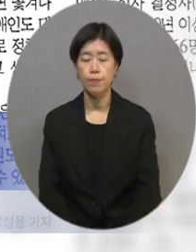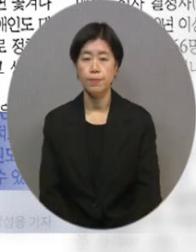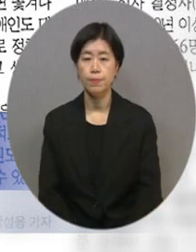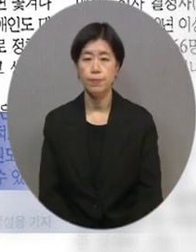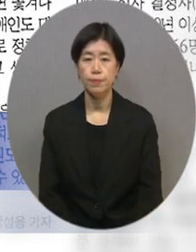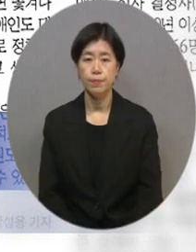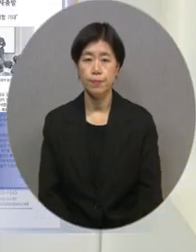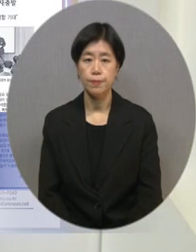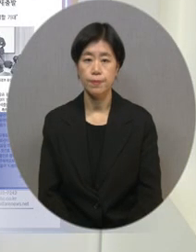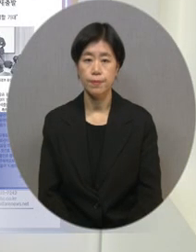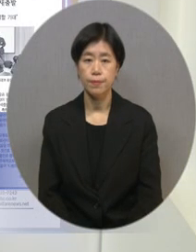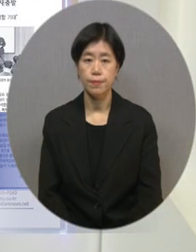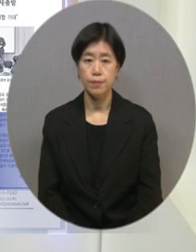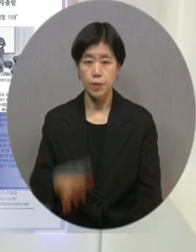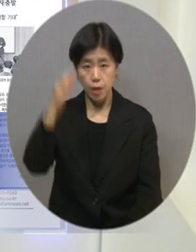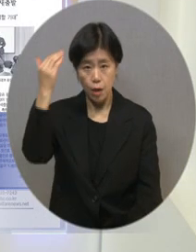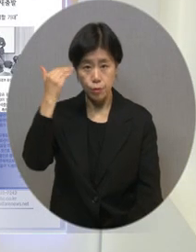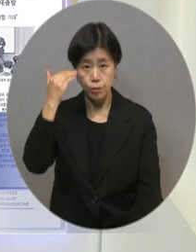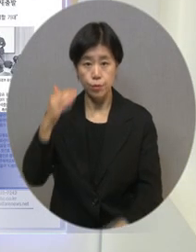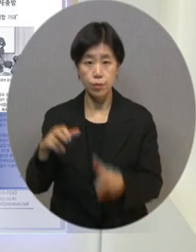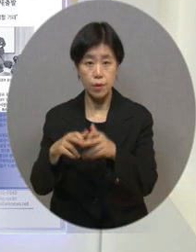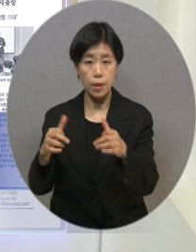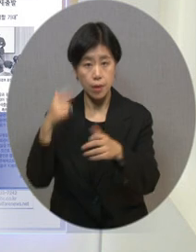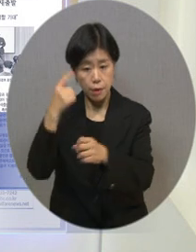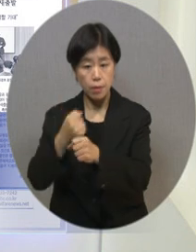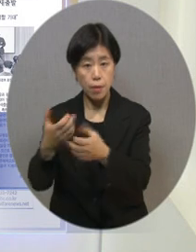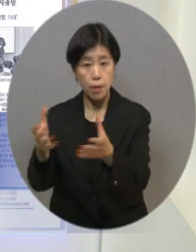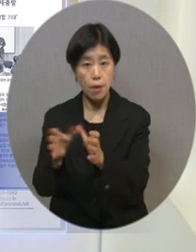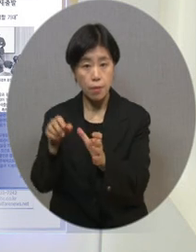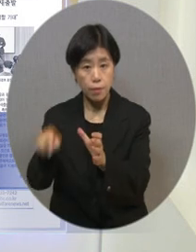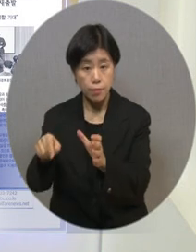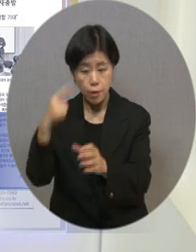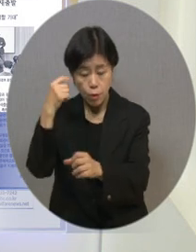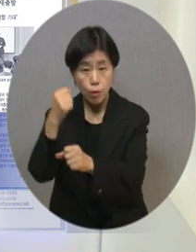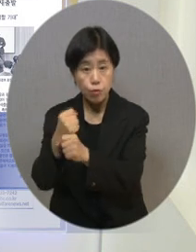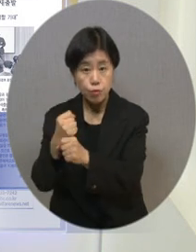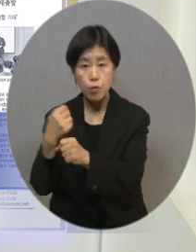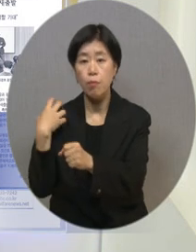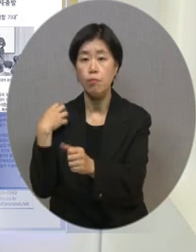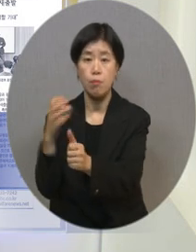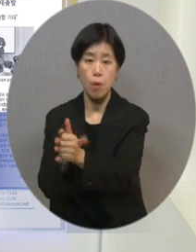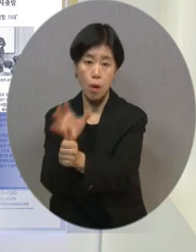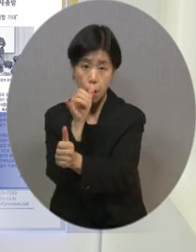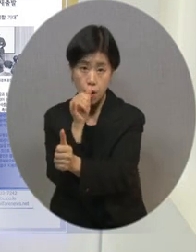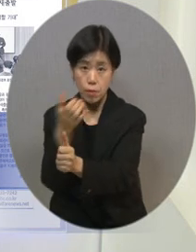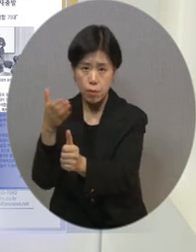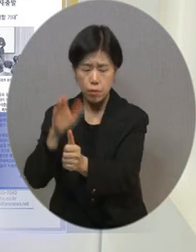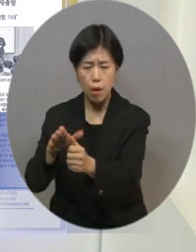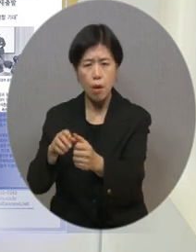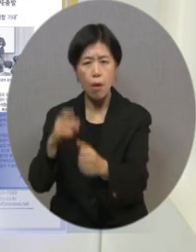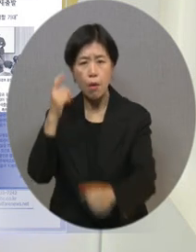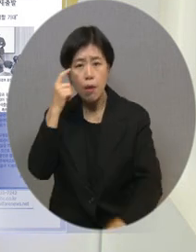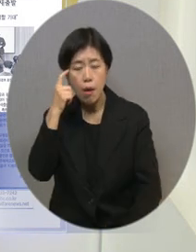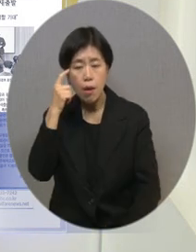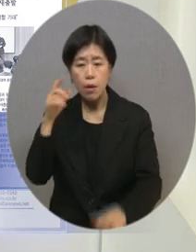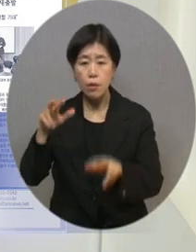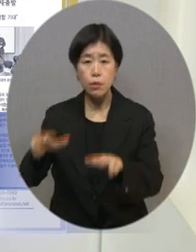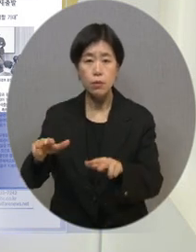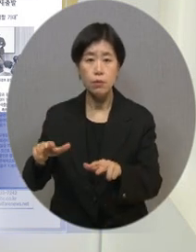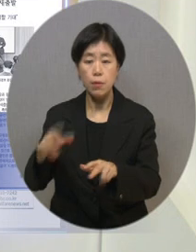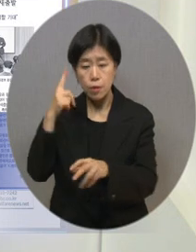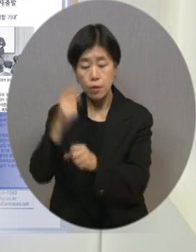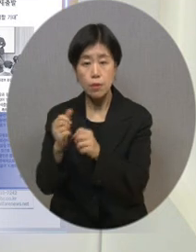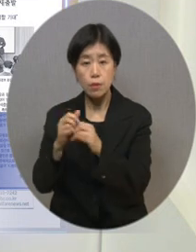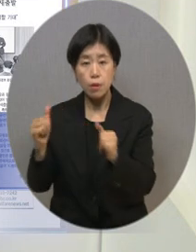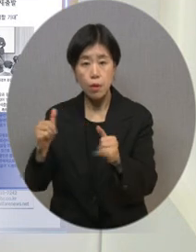수 없습니다 한국 장애 개발원은 연구 기능이 있음에도 스스로 어떠한 이유에서 연구 인력을 충분히